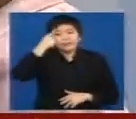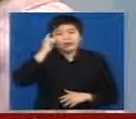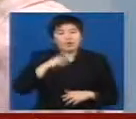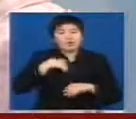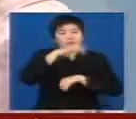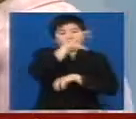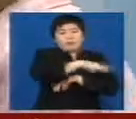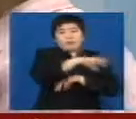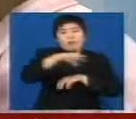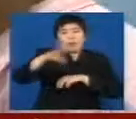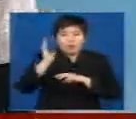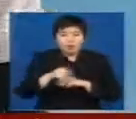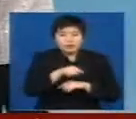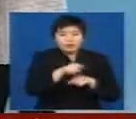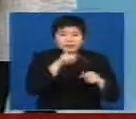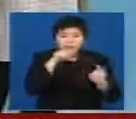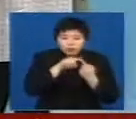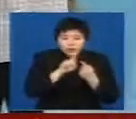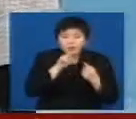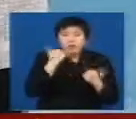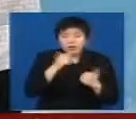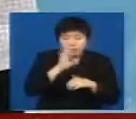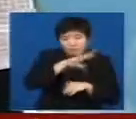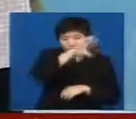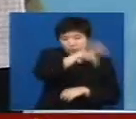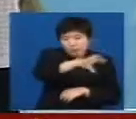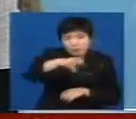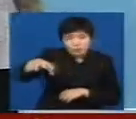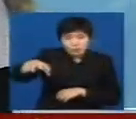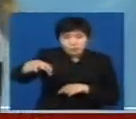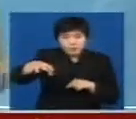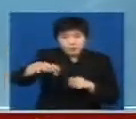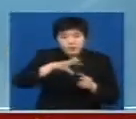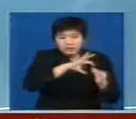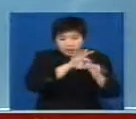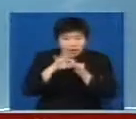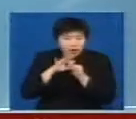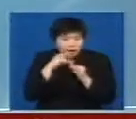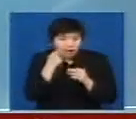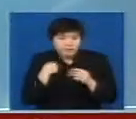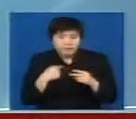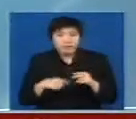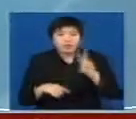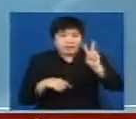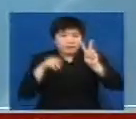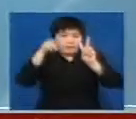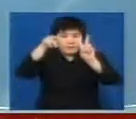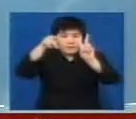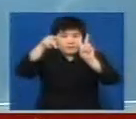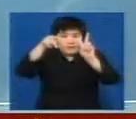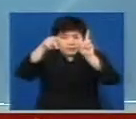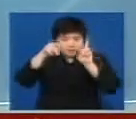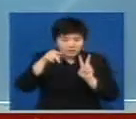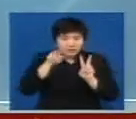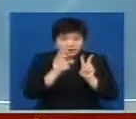าเกี่ยวข้อง อันนี้คือเป็น R ที่เรียกว่า response นะฮะตัวอีก R หนึ่งคือเป็นเมื่อกี้เราพูด 2P 2R อีก R นึงคือ R สุดท้